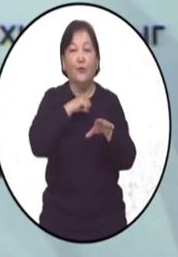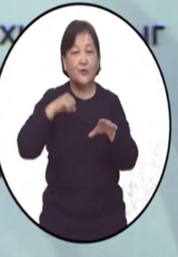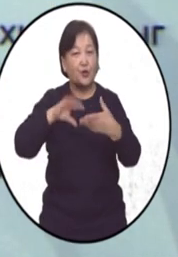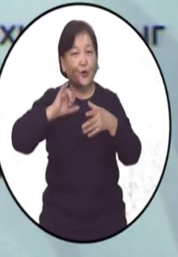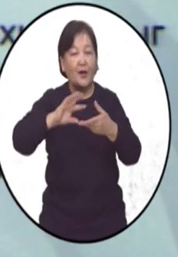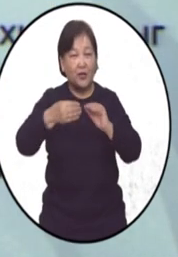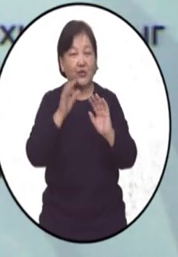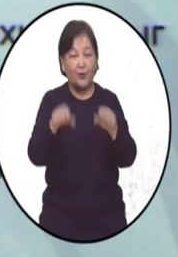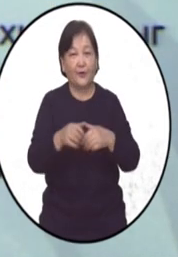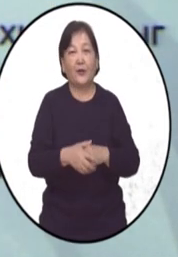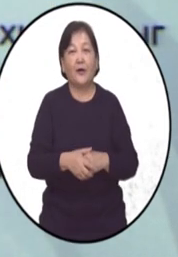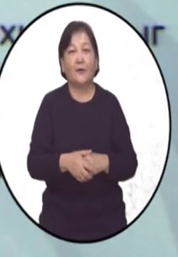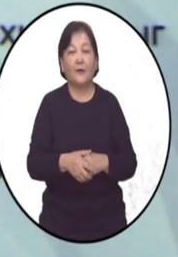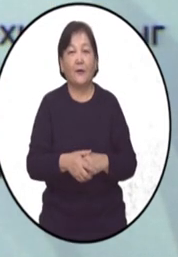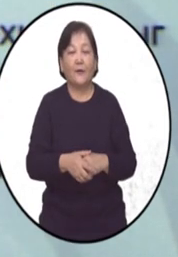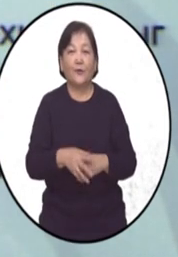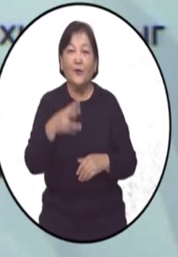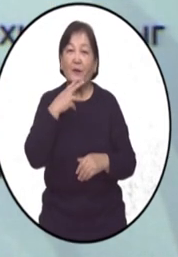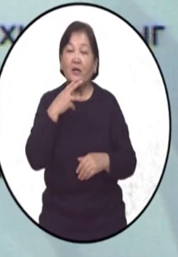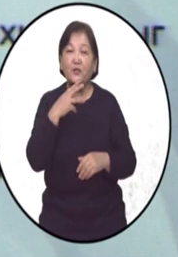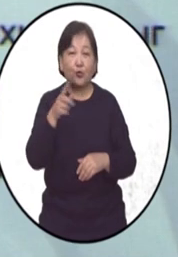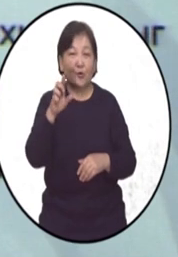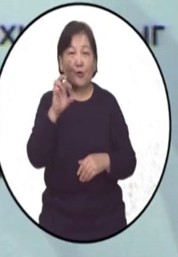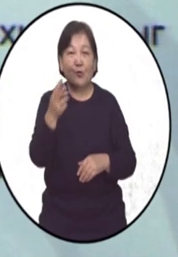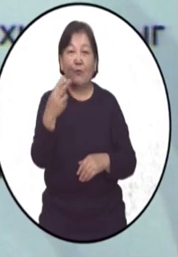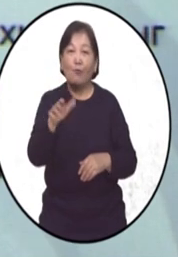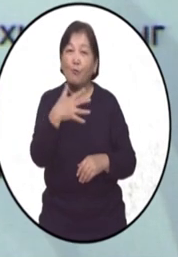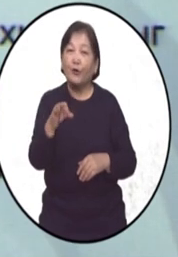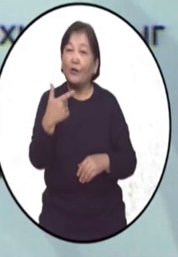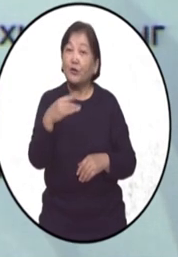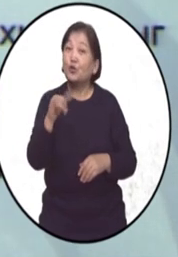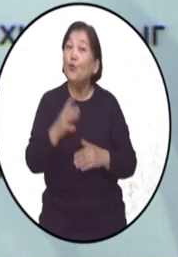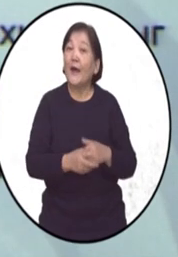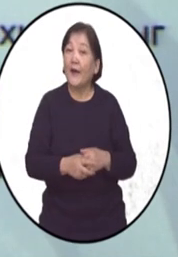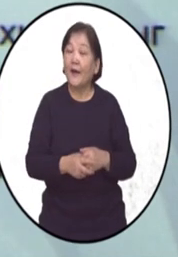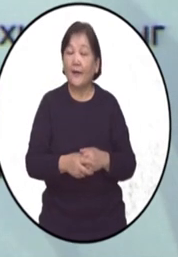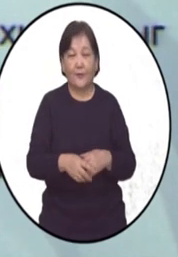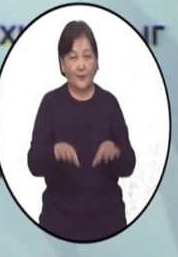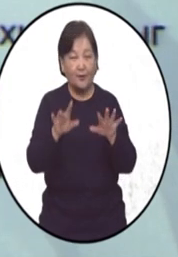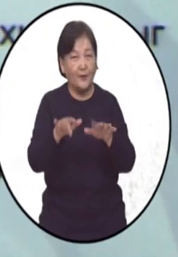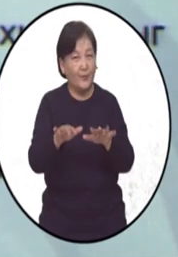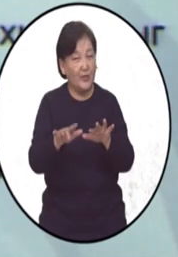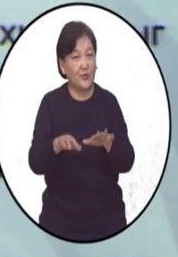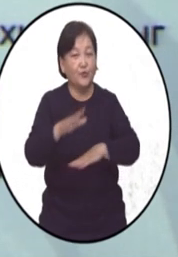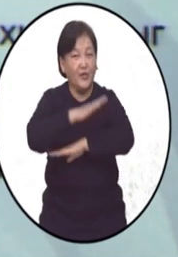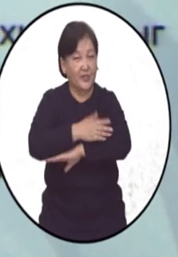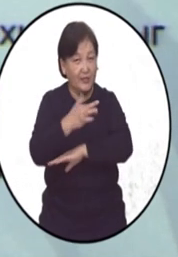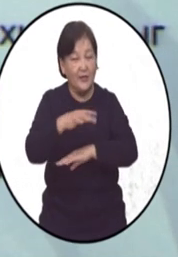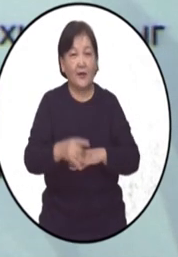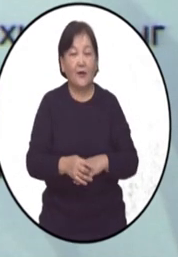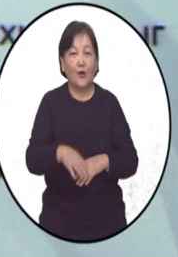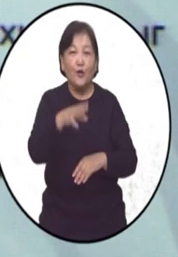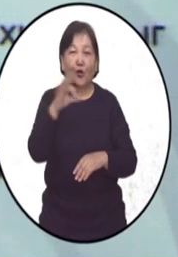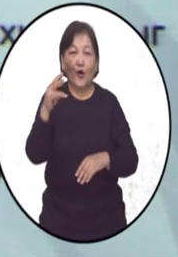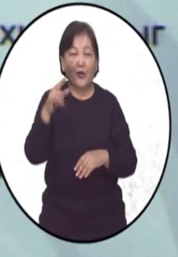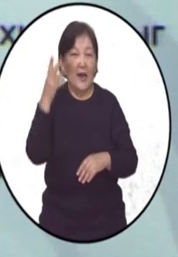За мэдээлэл зүүн бодлого гэж юу? Мэдээлэл зүүн бодлогыг хэрхэн бодох тухай хэлье. За тэгэхээр мэдээлэл зүүн хичээл дээр бол математикийн